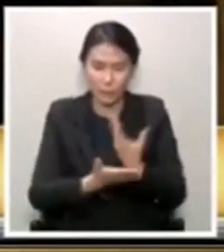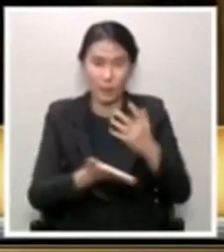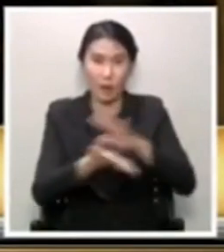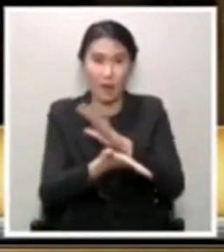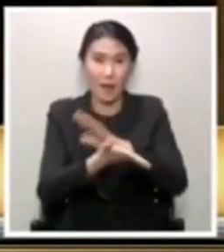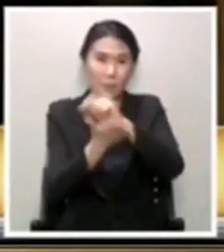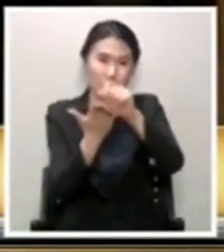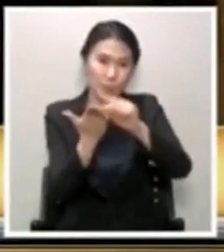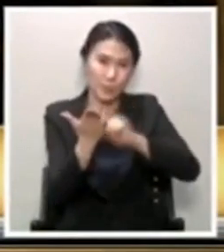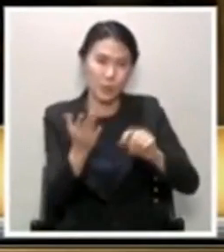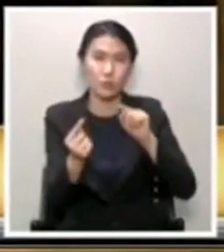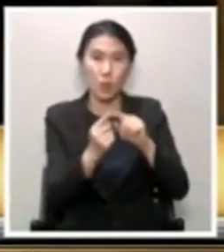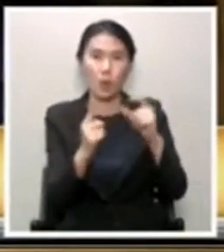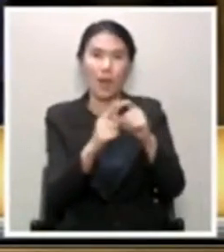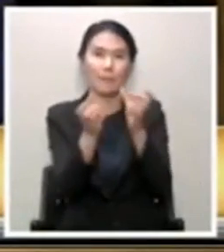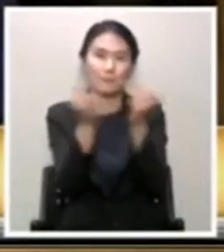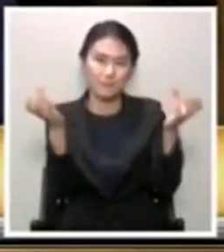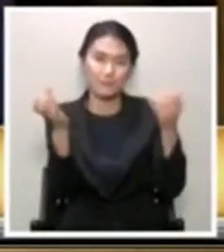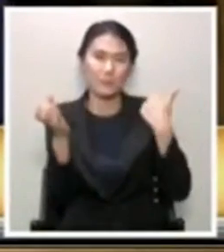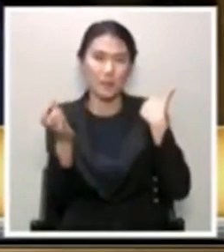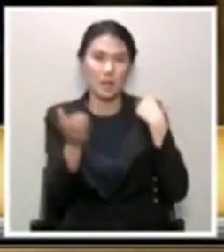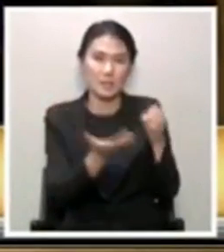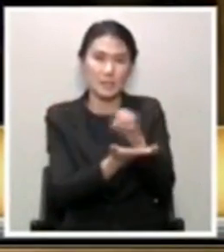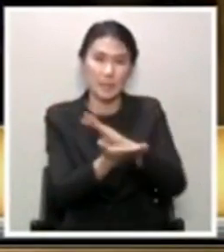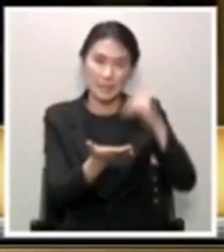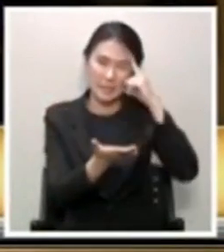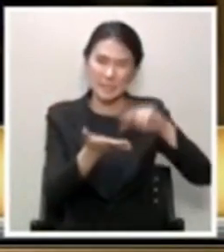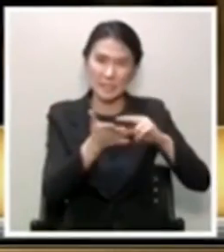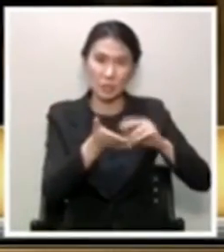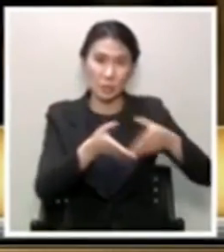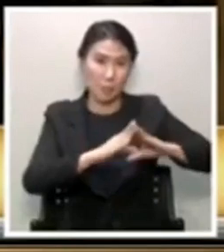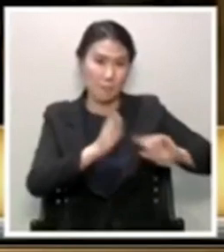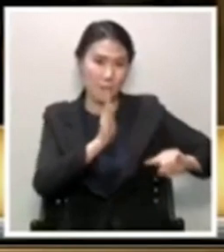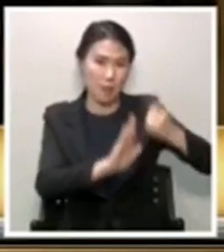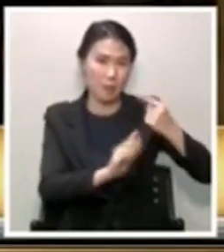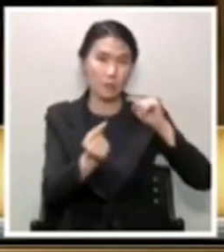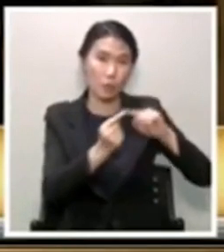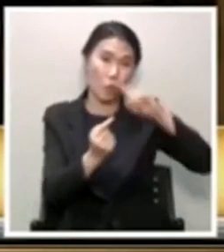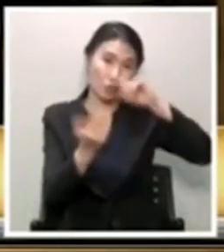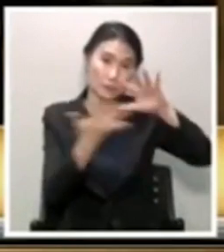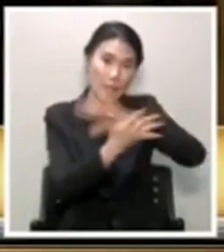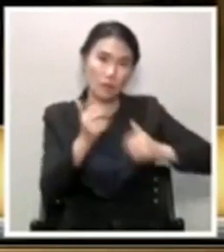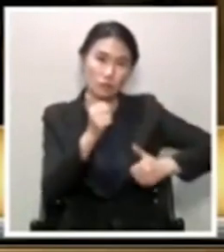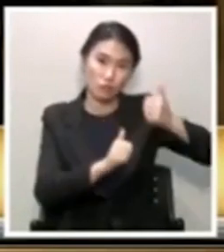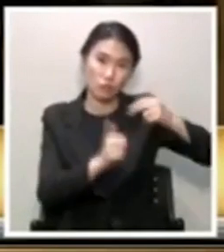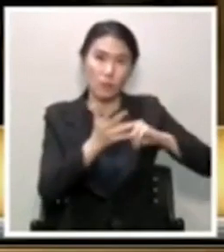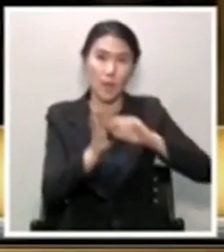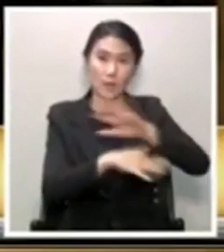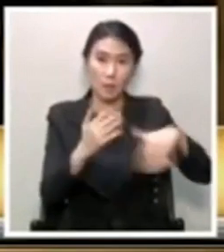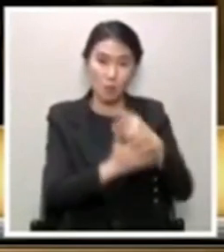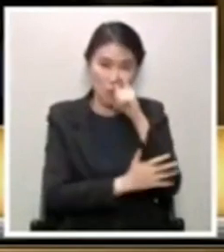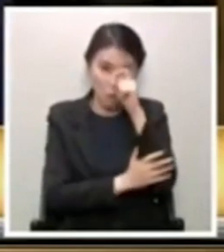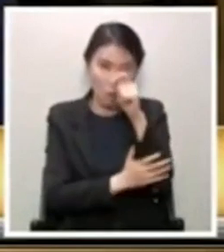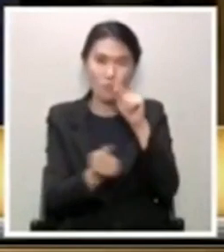เราชื่อว่ารัฐธรรมนูญและสถาปนาให้มันเป็นกฎหมายสูงสุดของประเทศนั่นก็คือเป็นกรอบของการใช้อำนาจรั